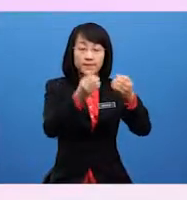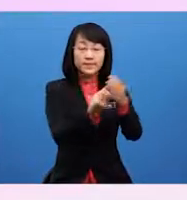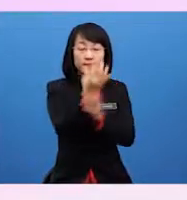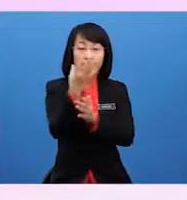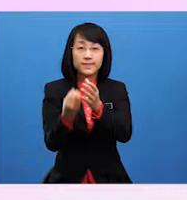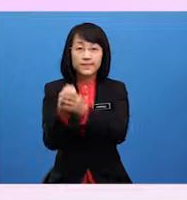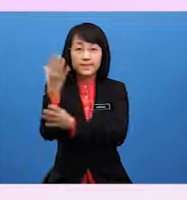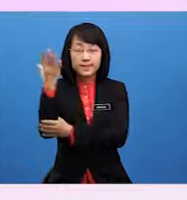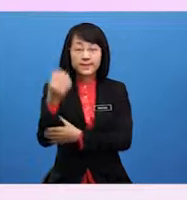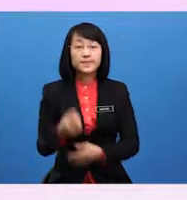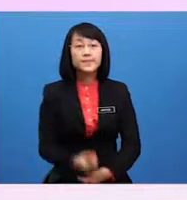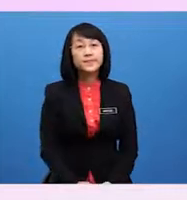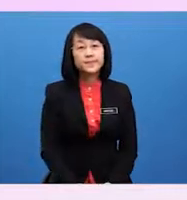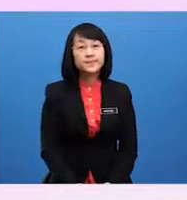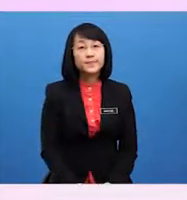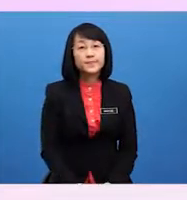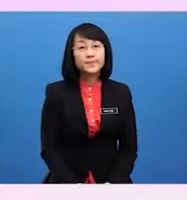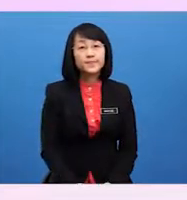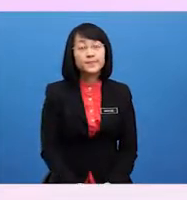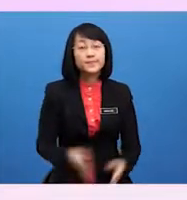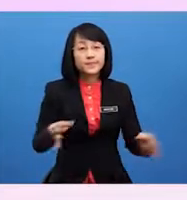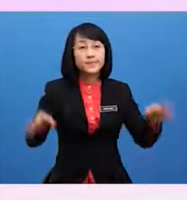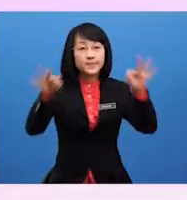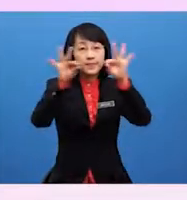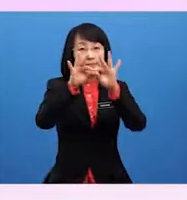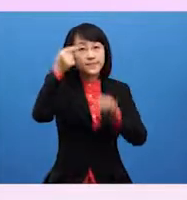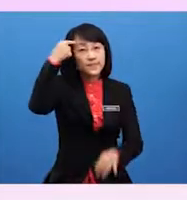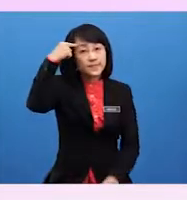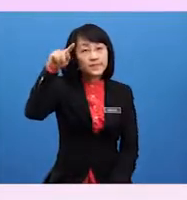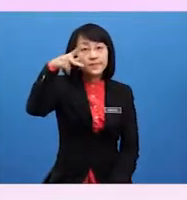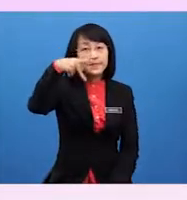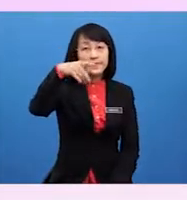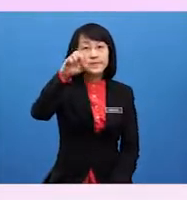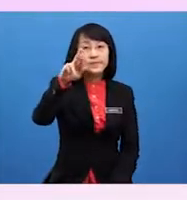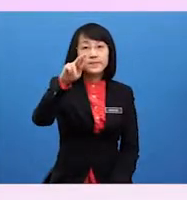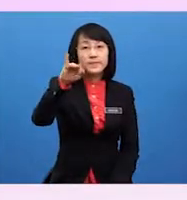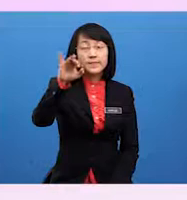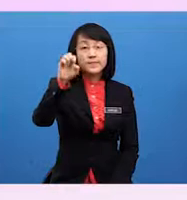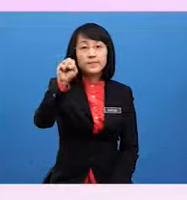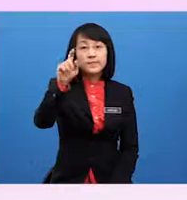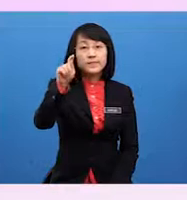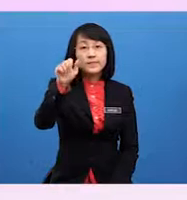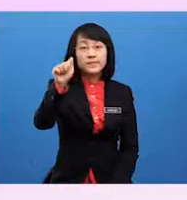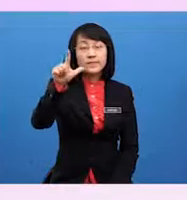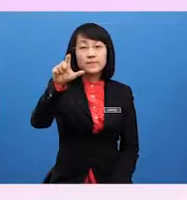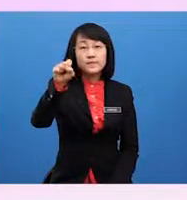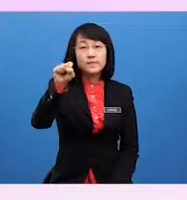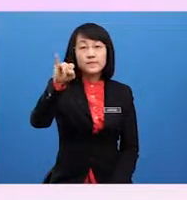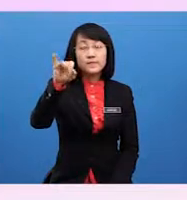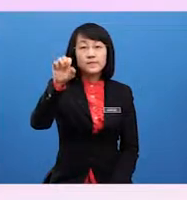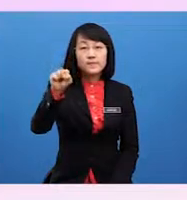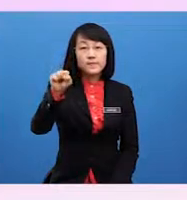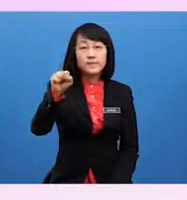untuk merangsang peristalsis, iaitu pergerakan yang disebabkan oleh pengecutan